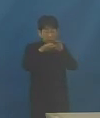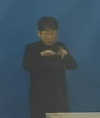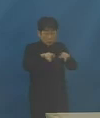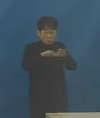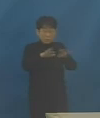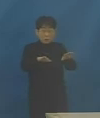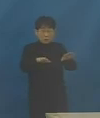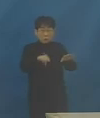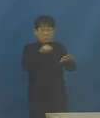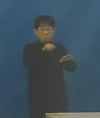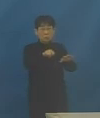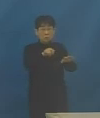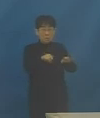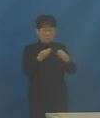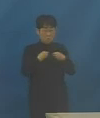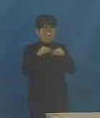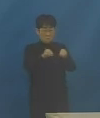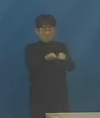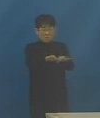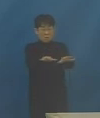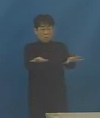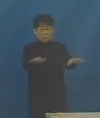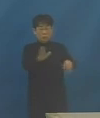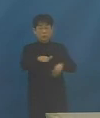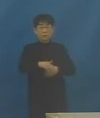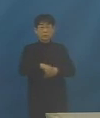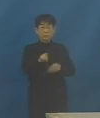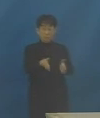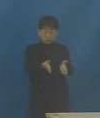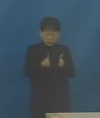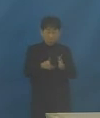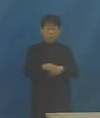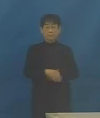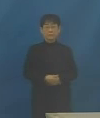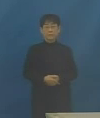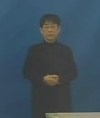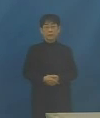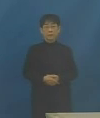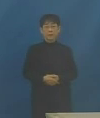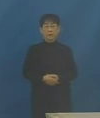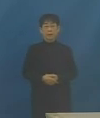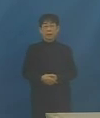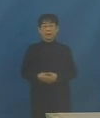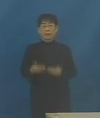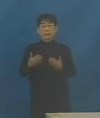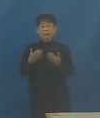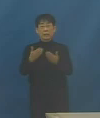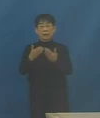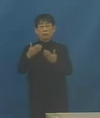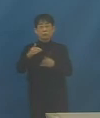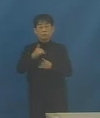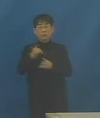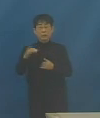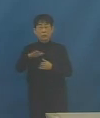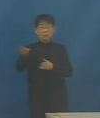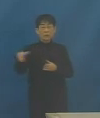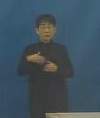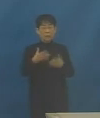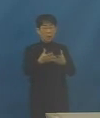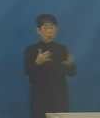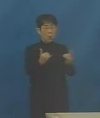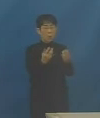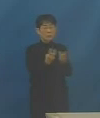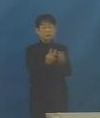はあの日変える必要があるだろうとであの先生方学者の皆さんがよく大人数のこと湯を言われますこれはあの